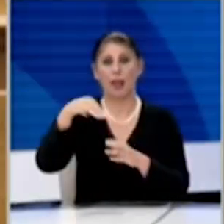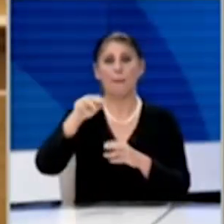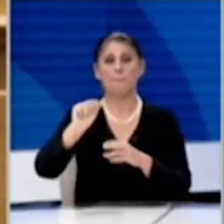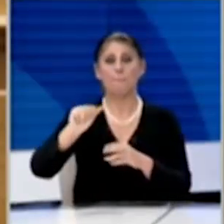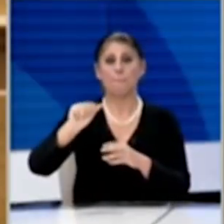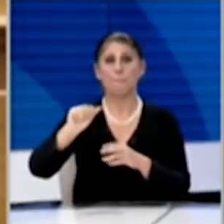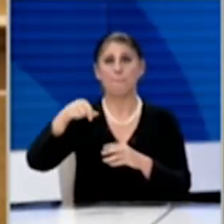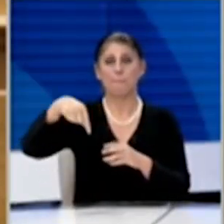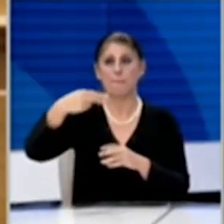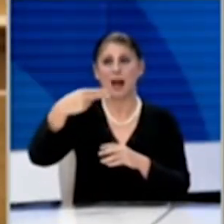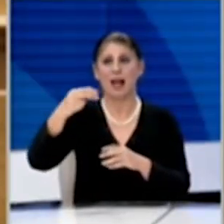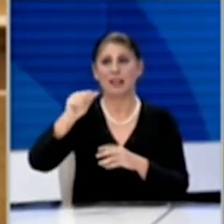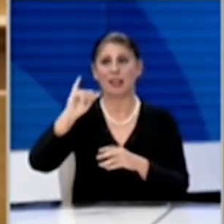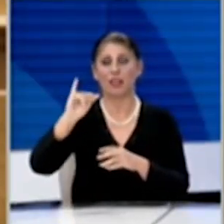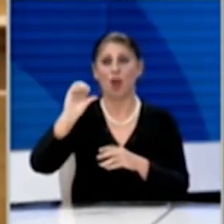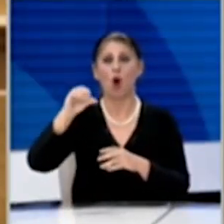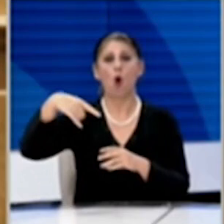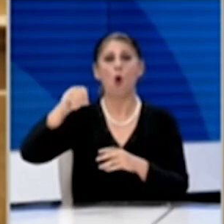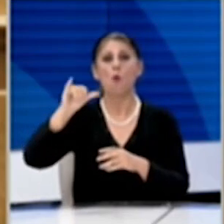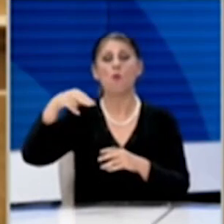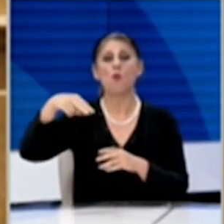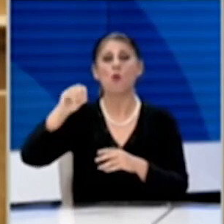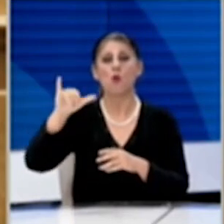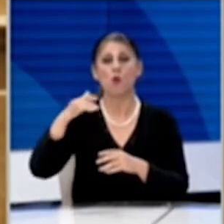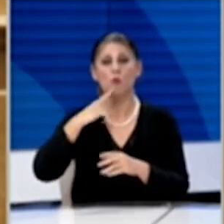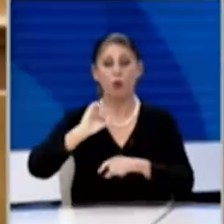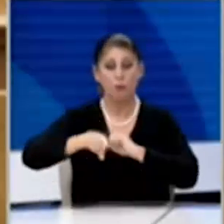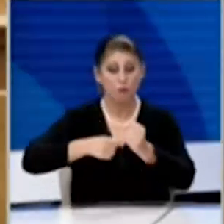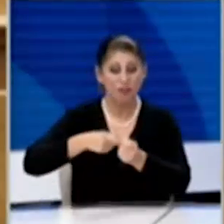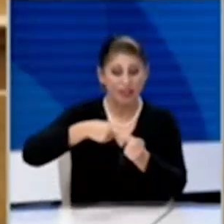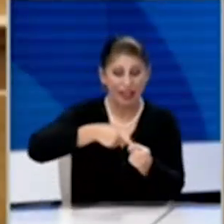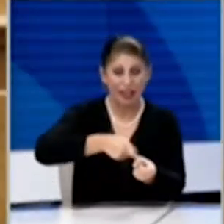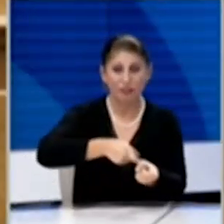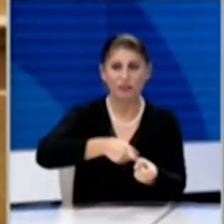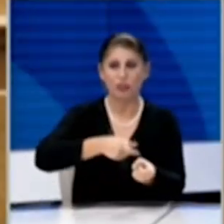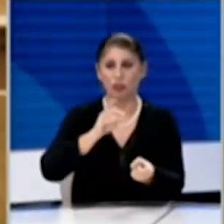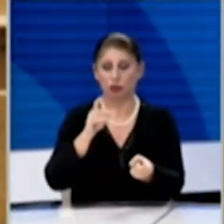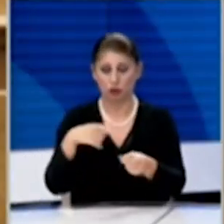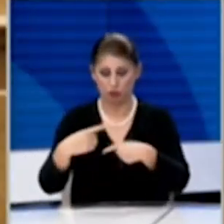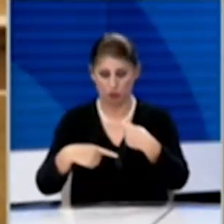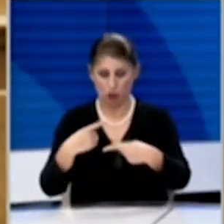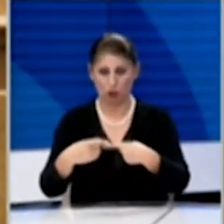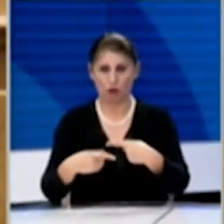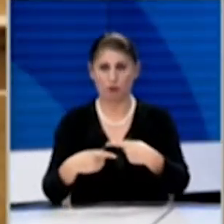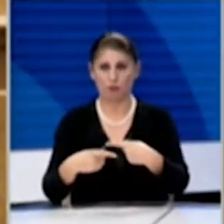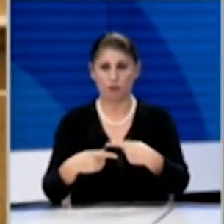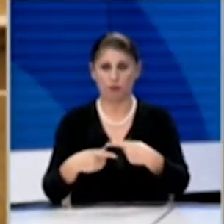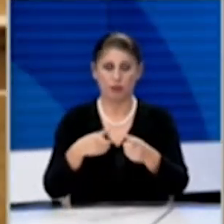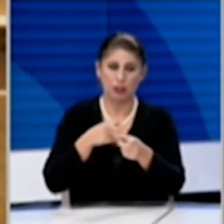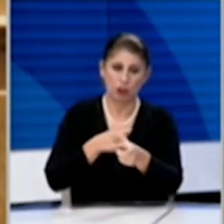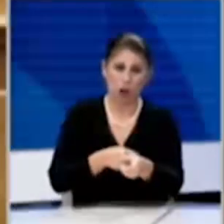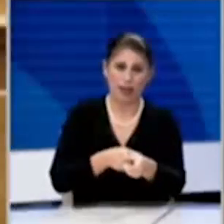Ματθεόπουλου, πρώην αρχηγού της αστυνομίας, που επιχείρησε να εκβιάσει τον πραγματογνώμονα για το